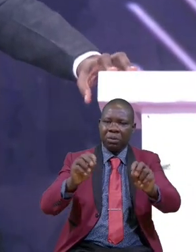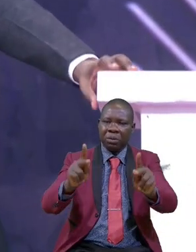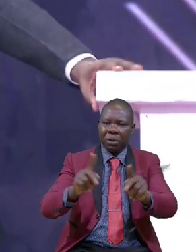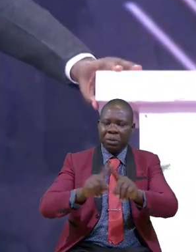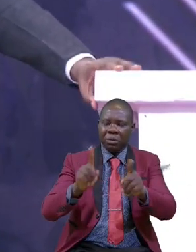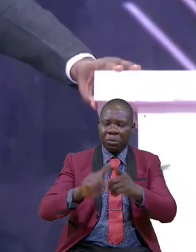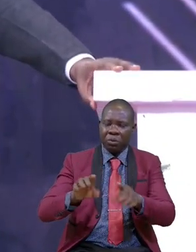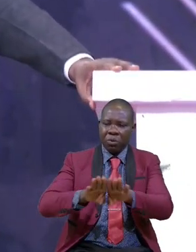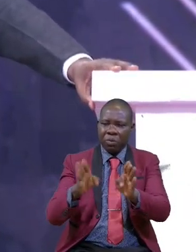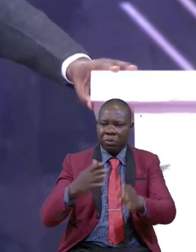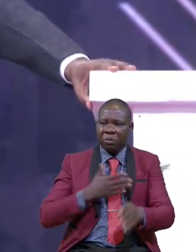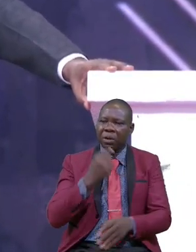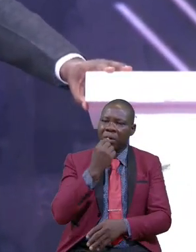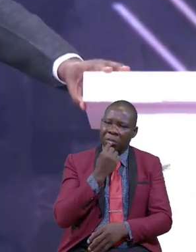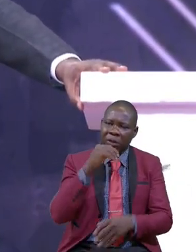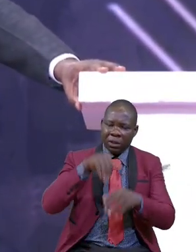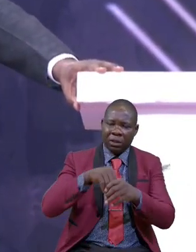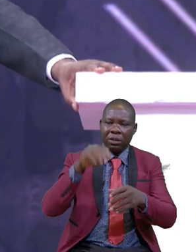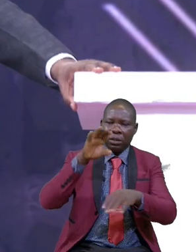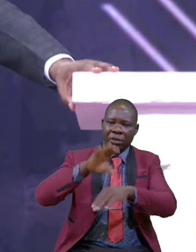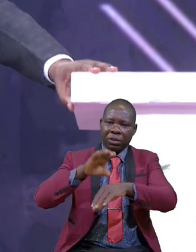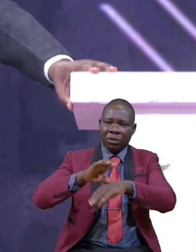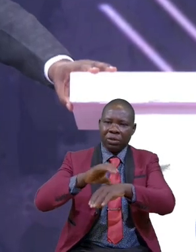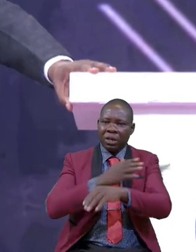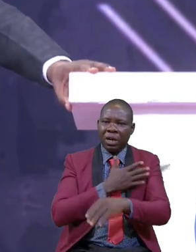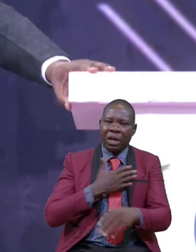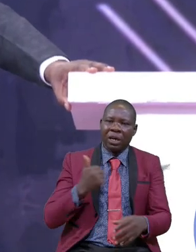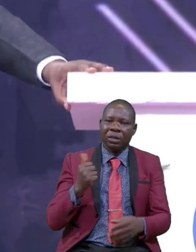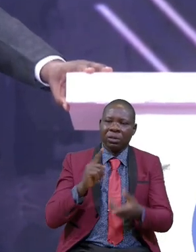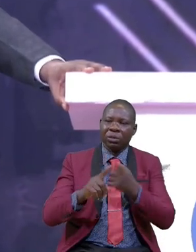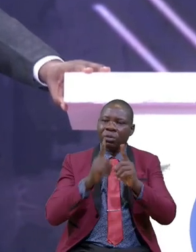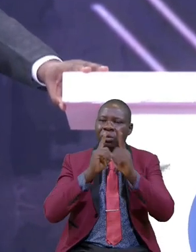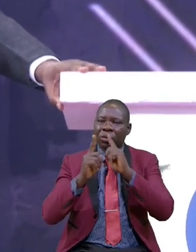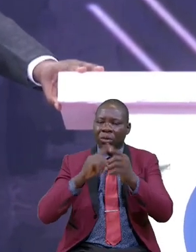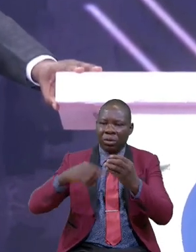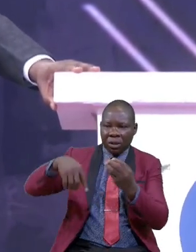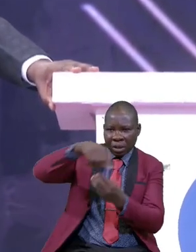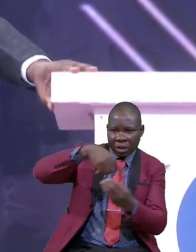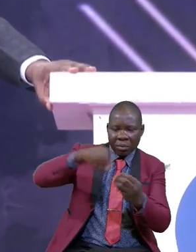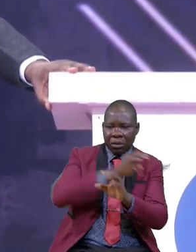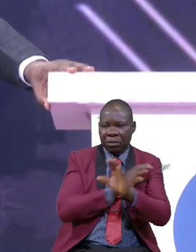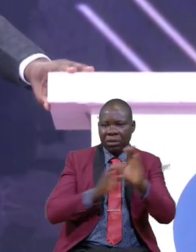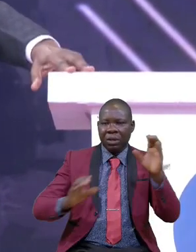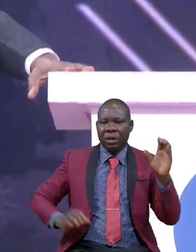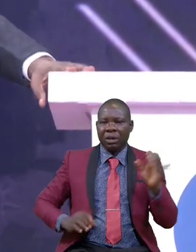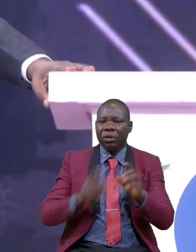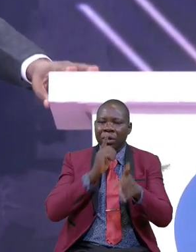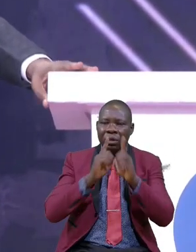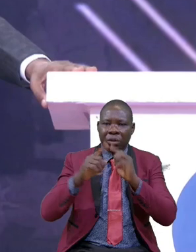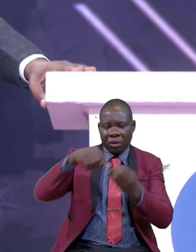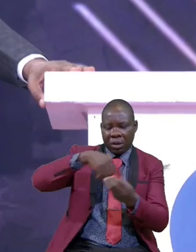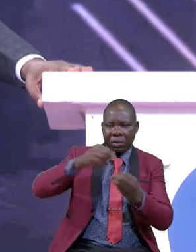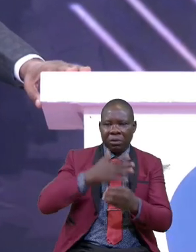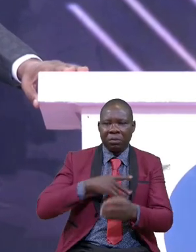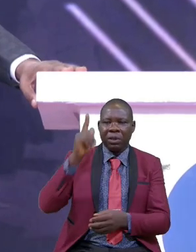l'église. And to talk about et parler Christ, de Christ, talk about my parler testimony, de mon